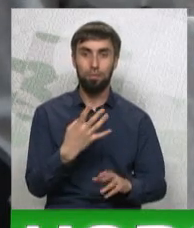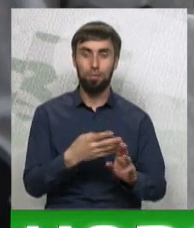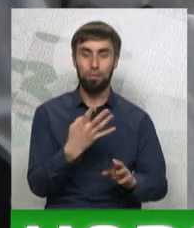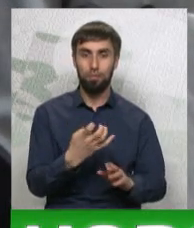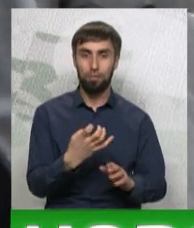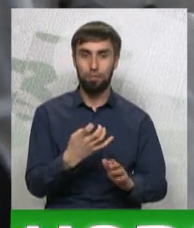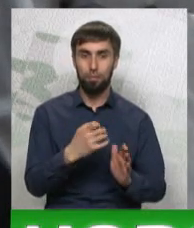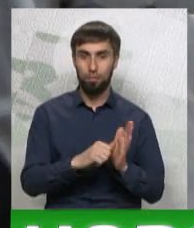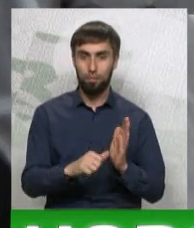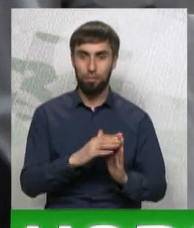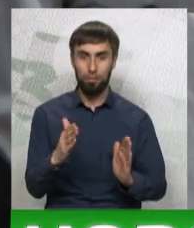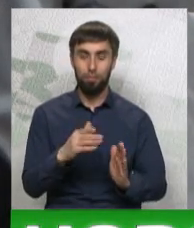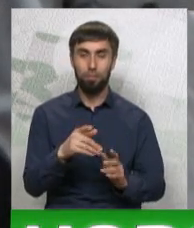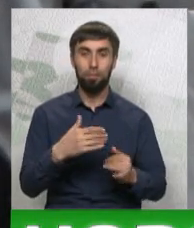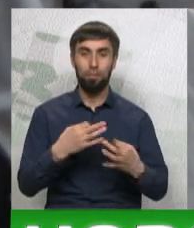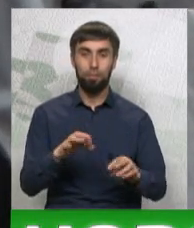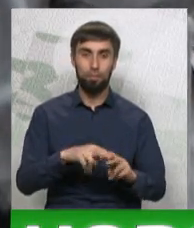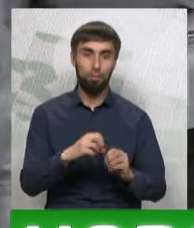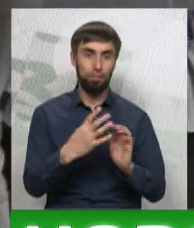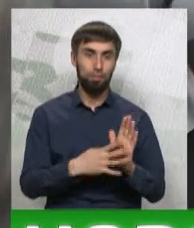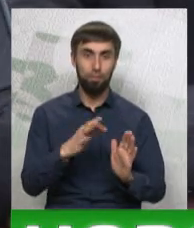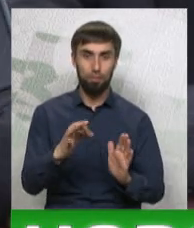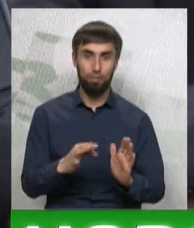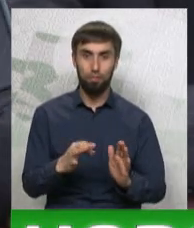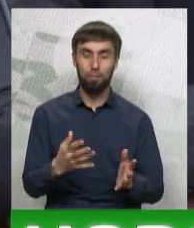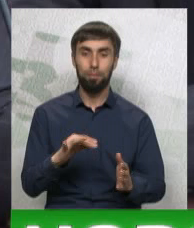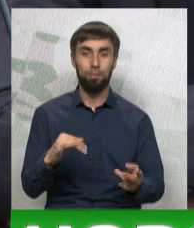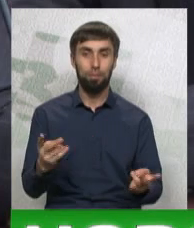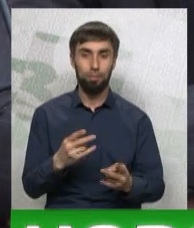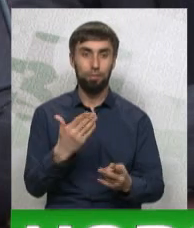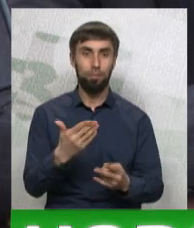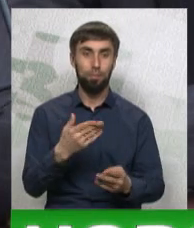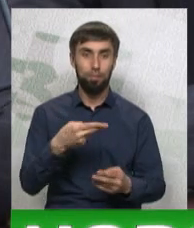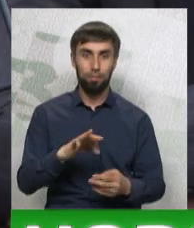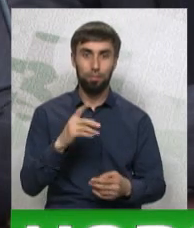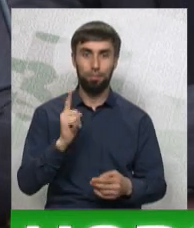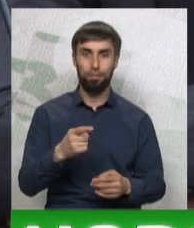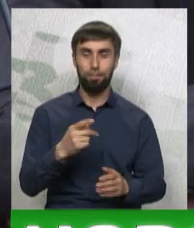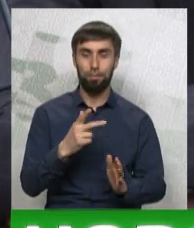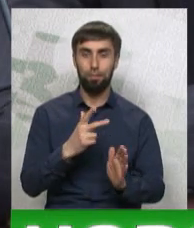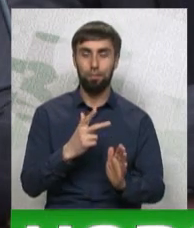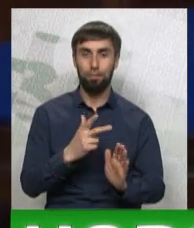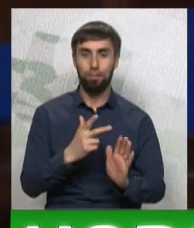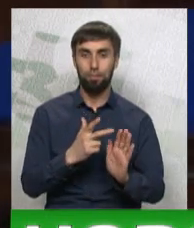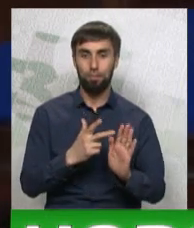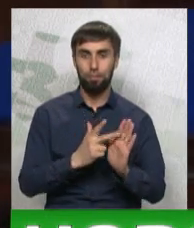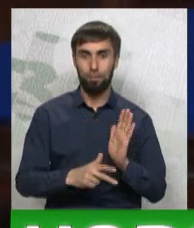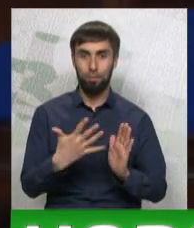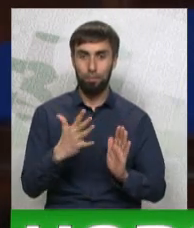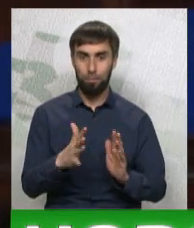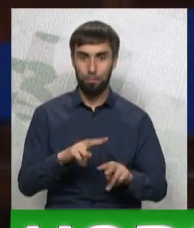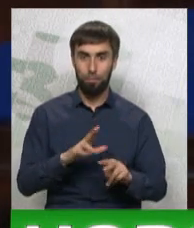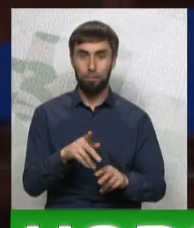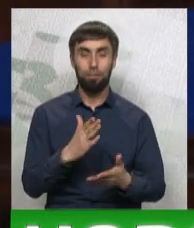коек. Свободный коечный фонд составит 19%. При необходимости его доведут до 1085 коек. При этом дополнительно